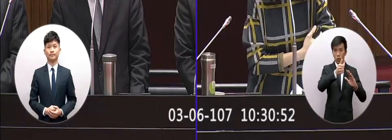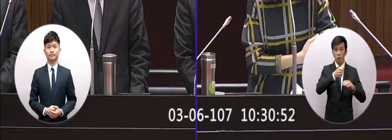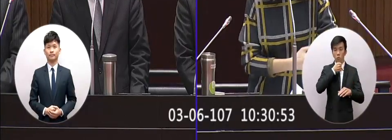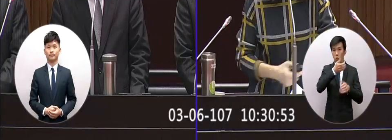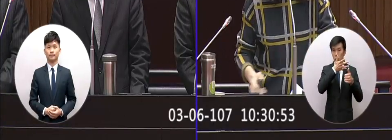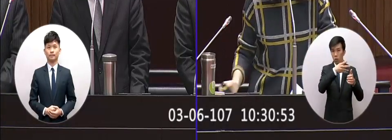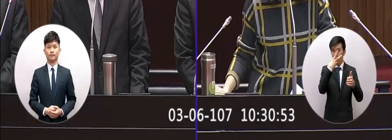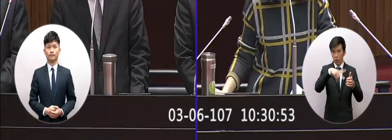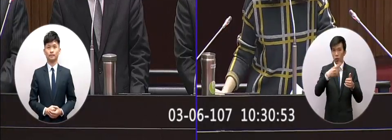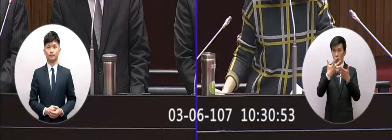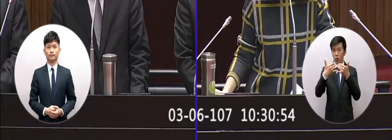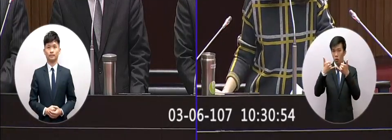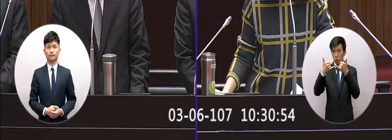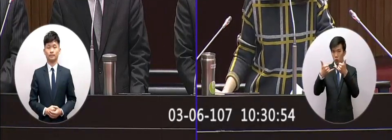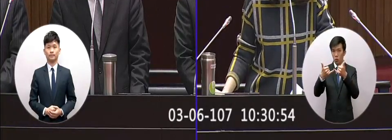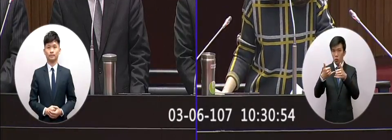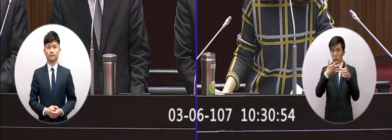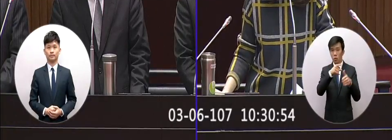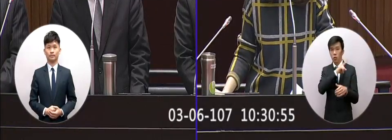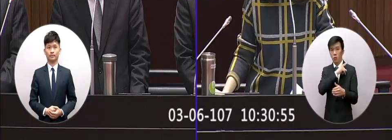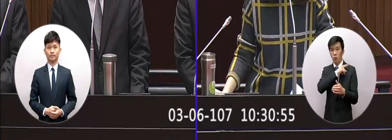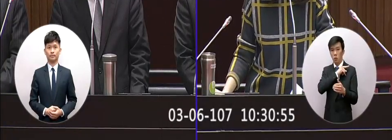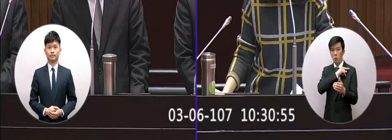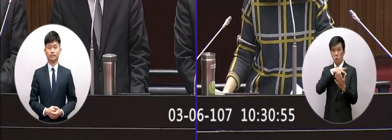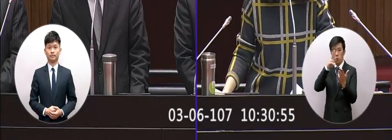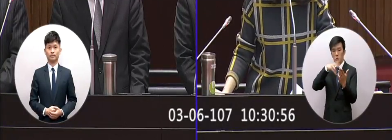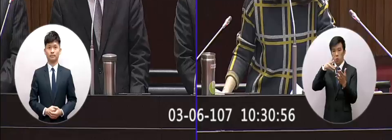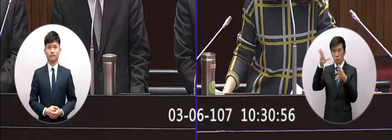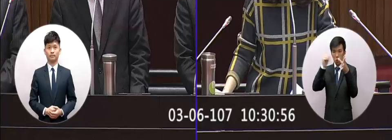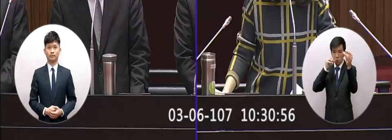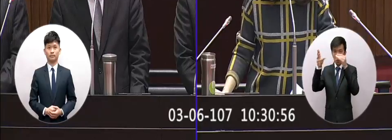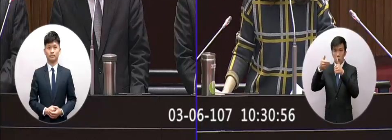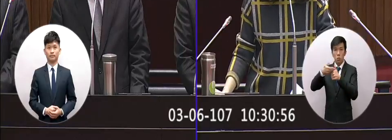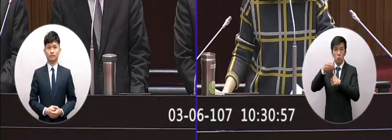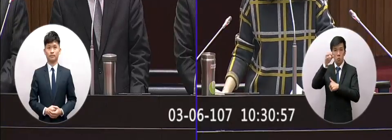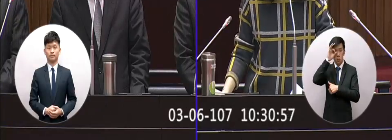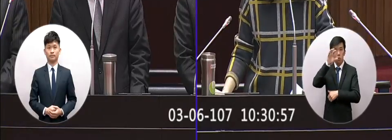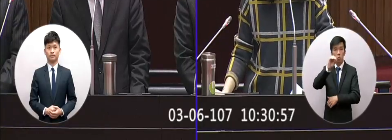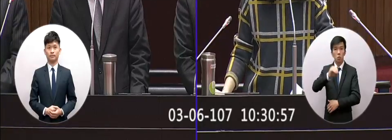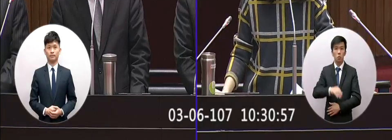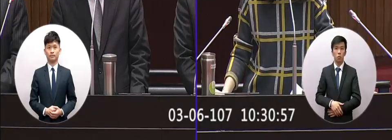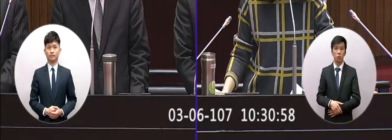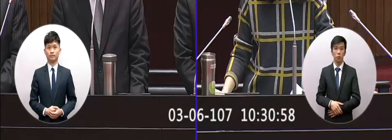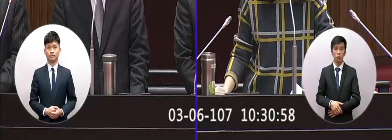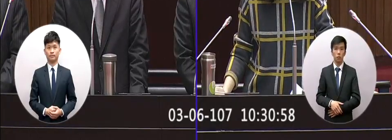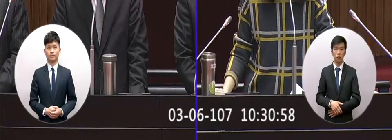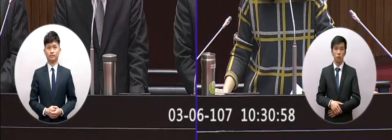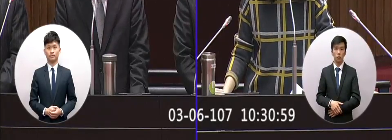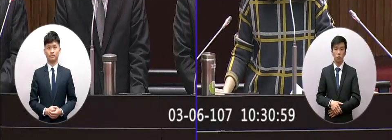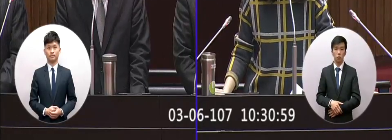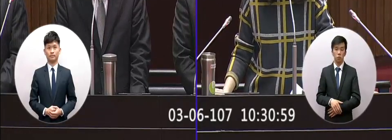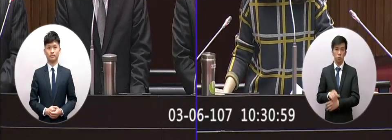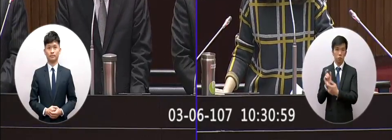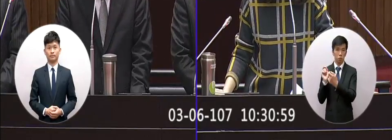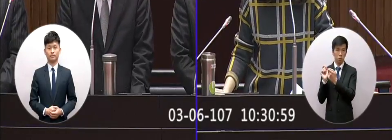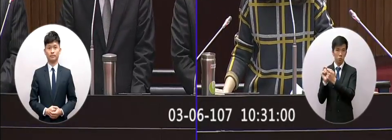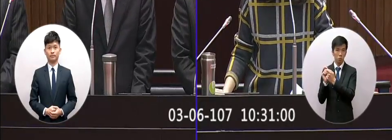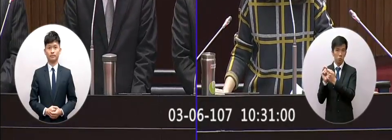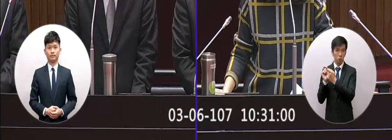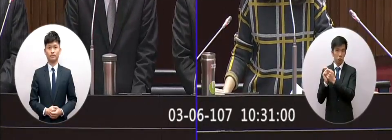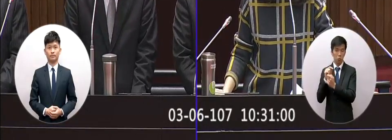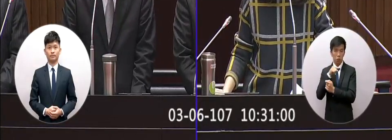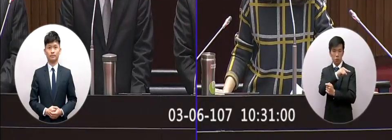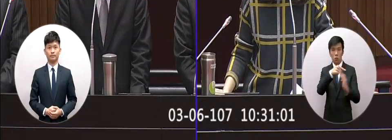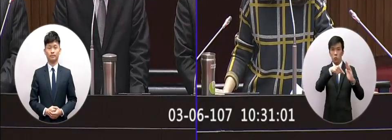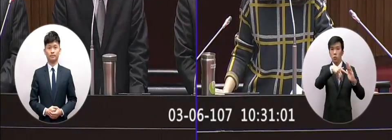没有在看一些资讯啊也就是所谓的舆情哦这个部分哦其实最近您提出这样的一